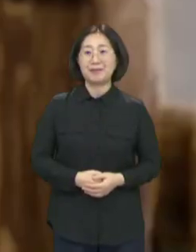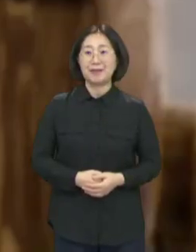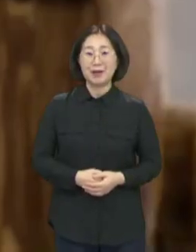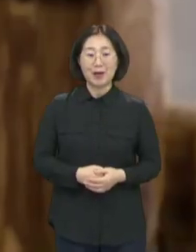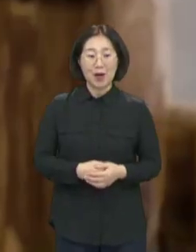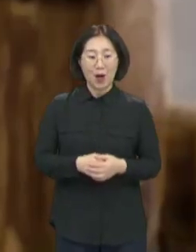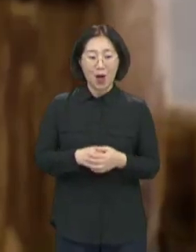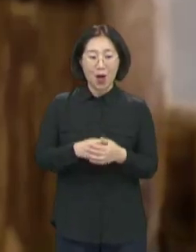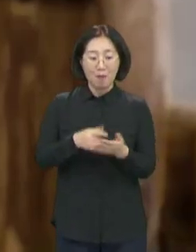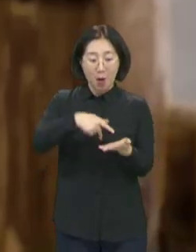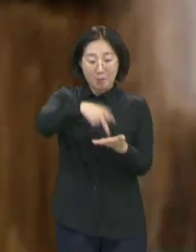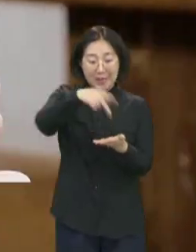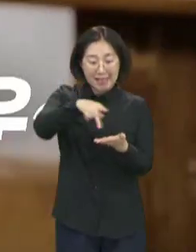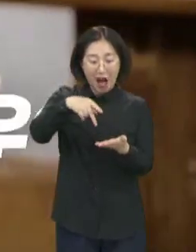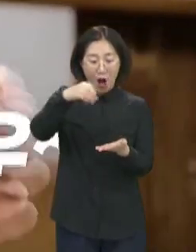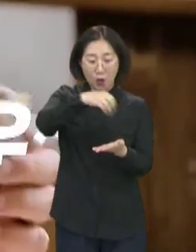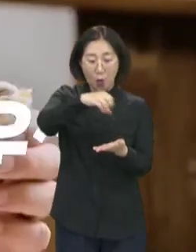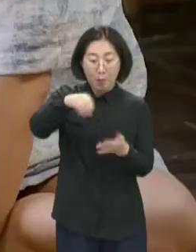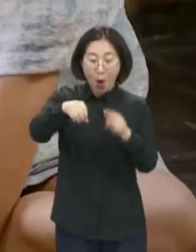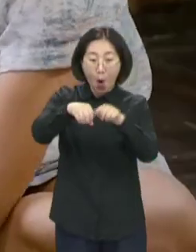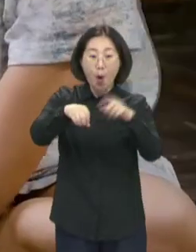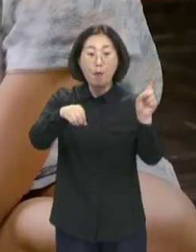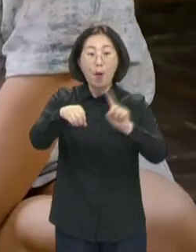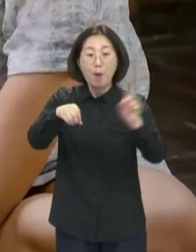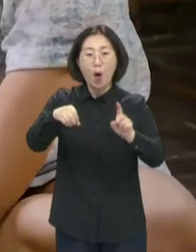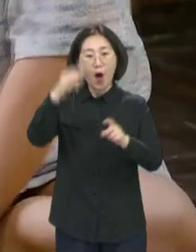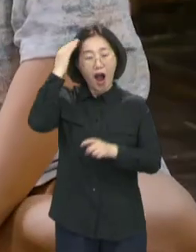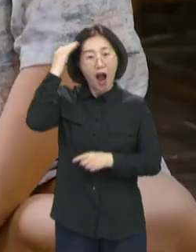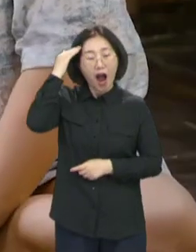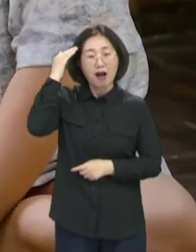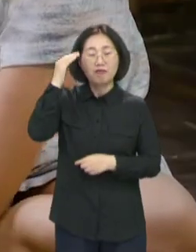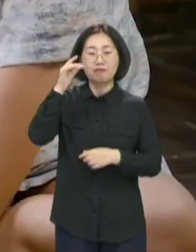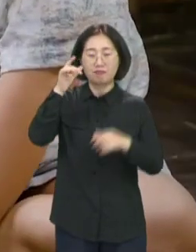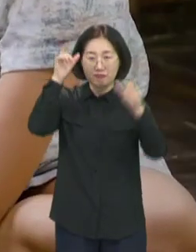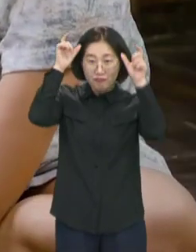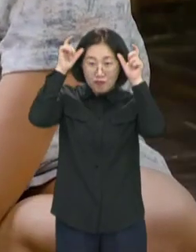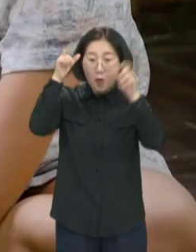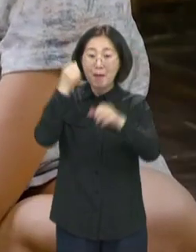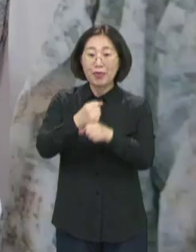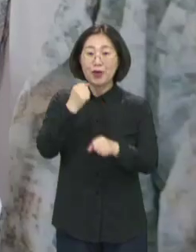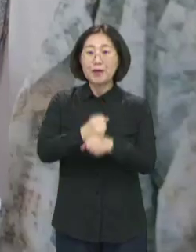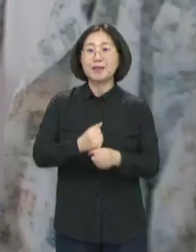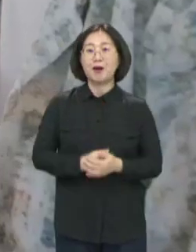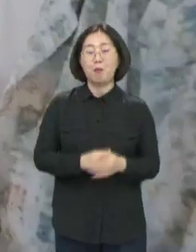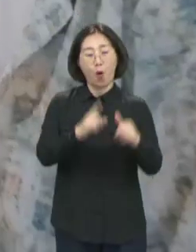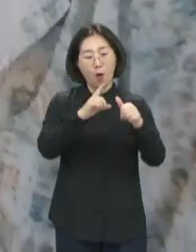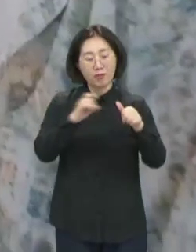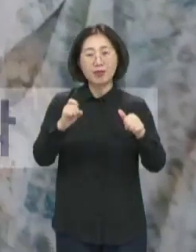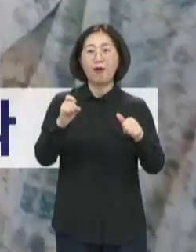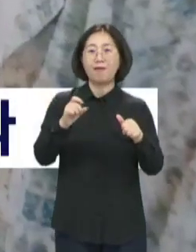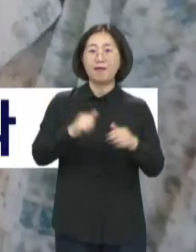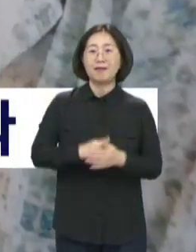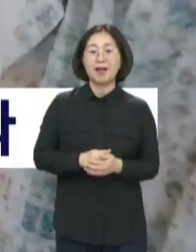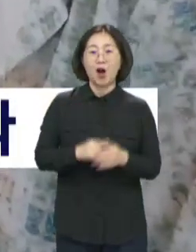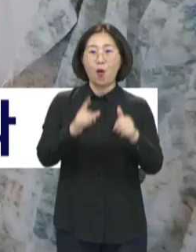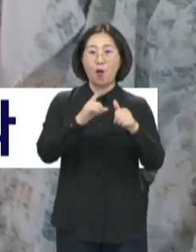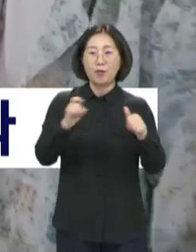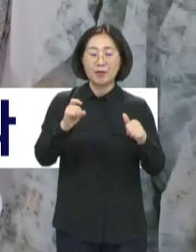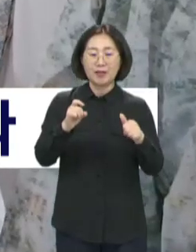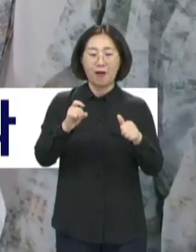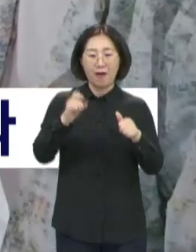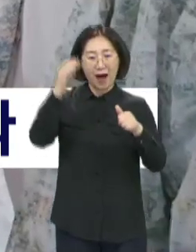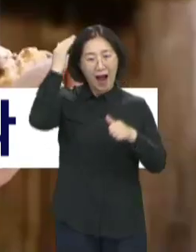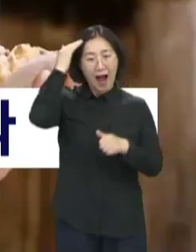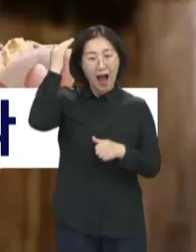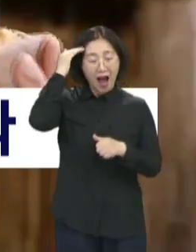이거죠. 홍성 한우로 만들었어. 홍성 한우로. 한우는 피자 프랜차이즈 회사와 손잡고 지난달 홍성 한우